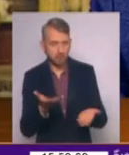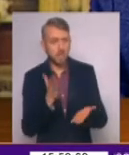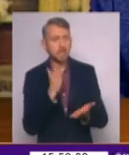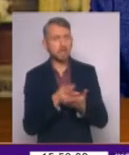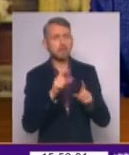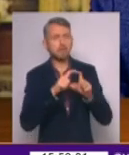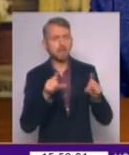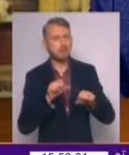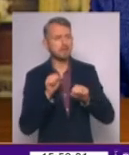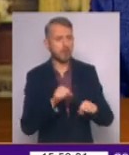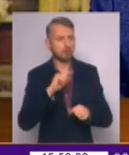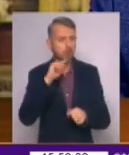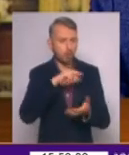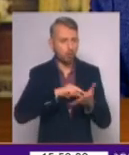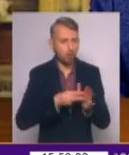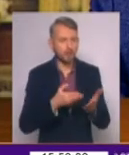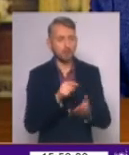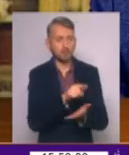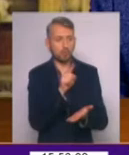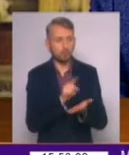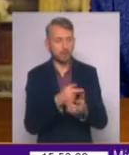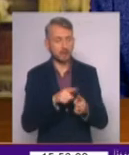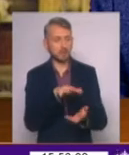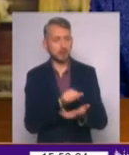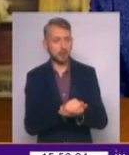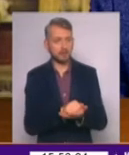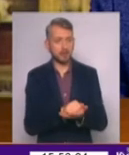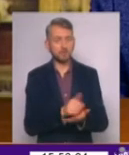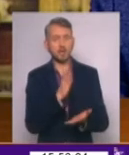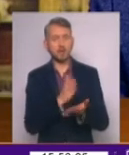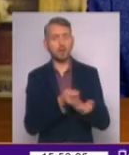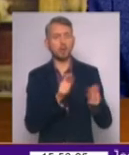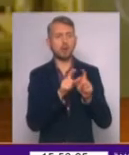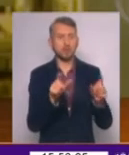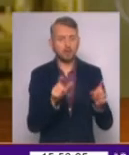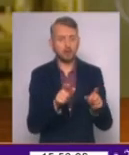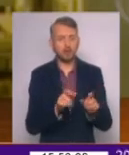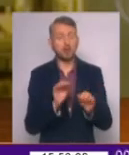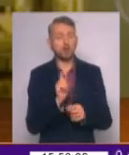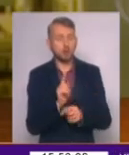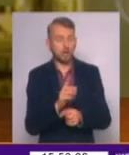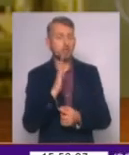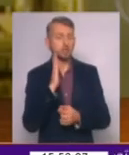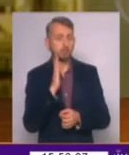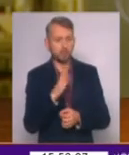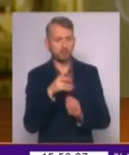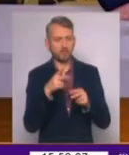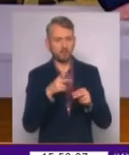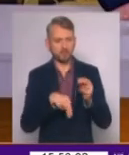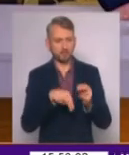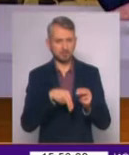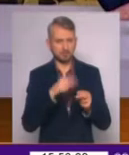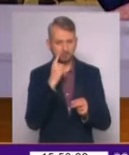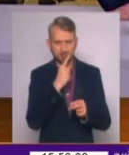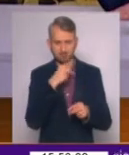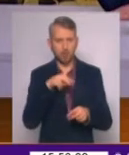захисту економіки, який повинен цим займатися, є управління. Ми, до речі, от будемо в кінці лютого